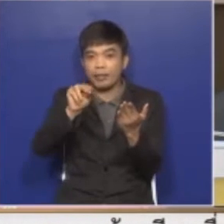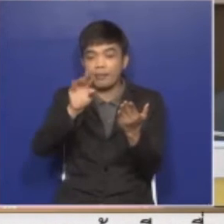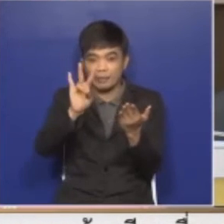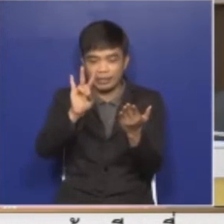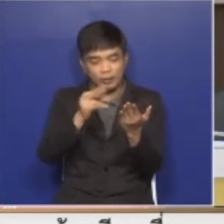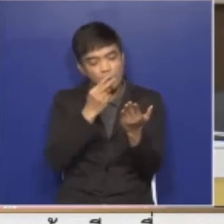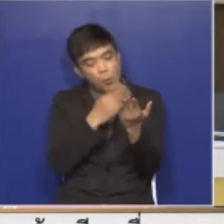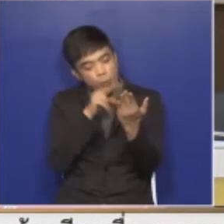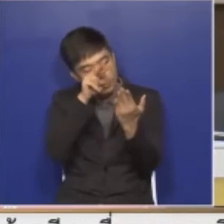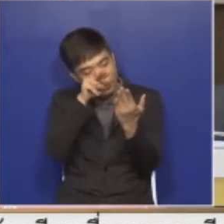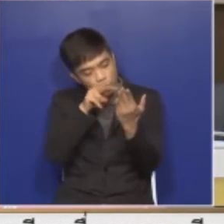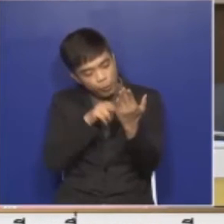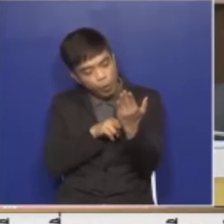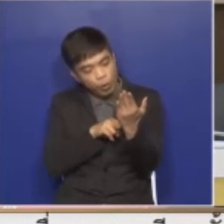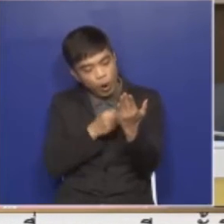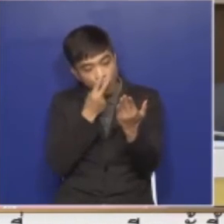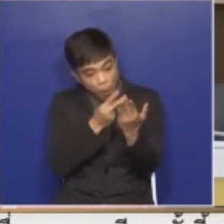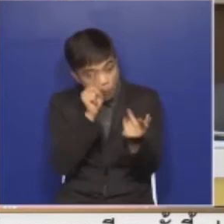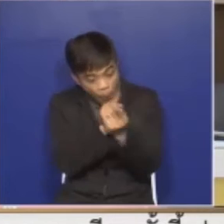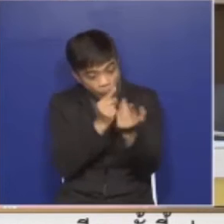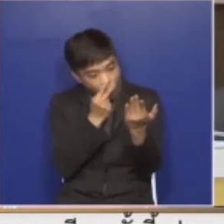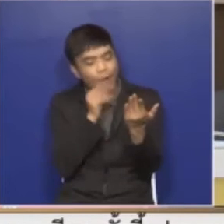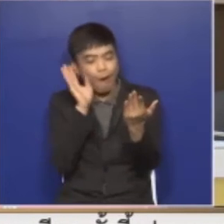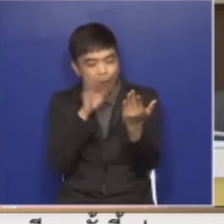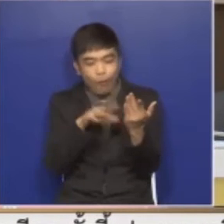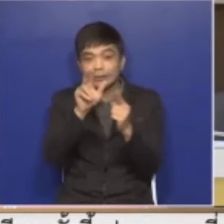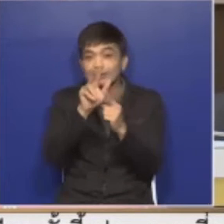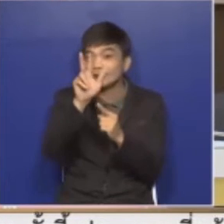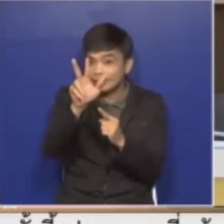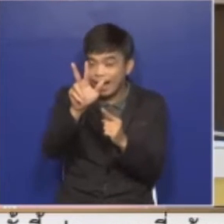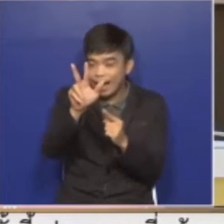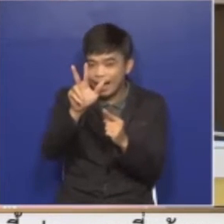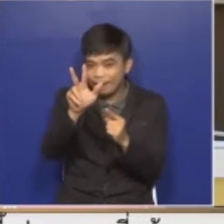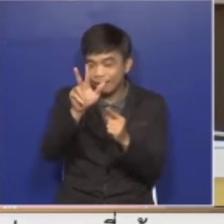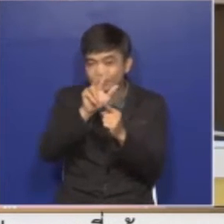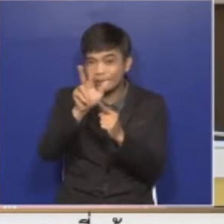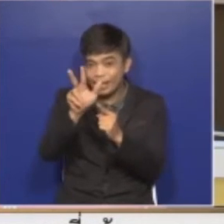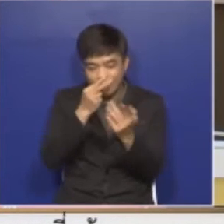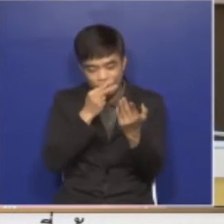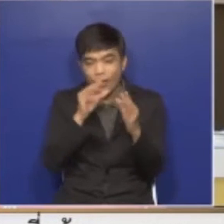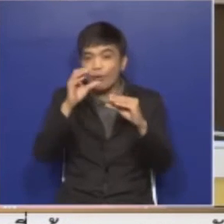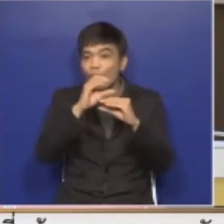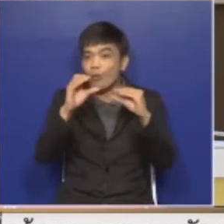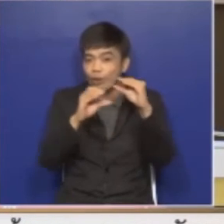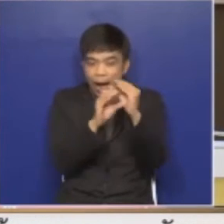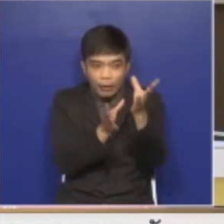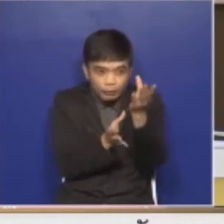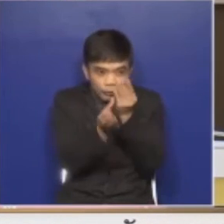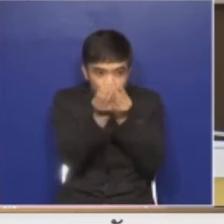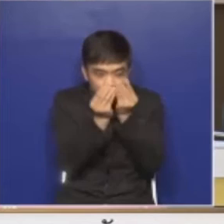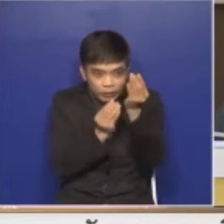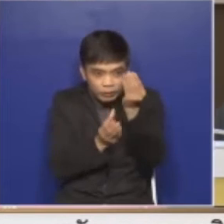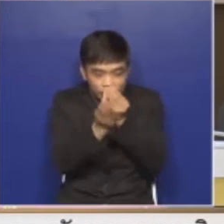ข้ออันนึงที่ผมขออนุญาติชมเชยเลยครับในหัวข้อที่ 3ของหนังสือรายงานฉบับนี้นะครับโครงการศึกษาบทเรียน